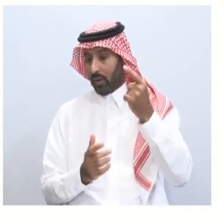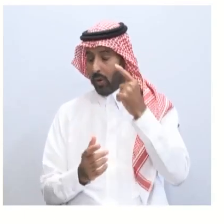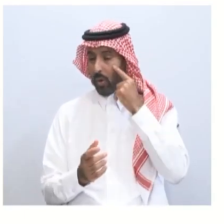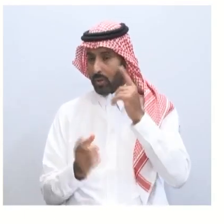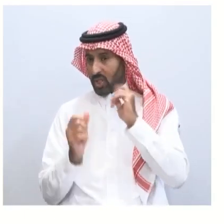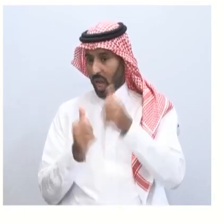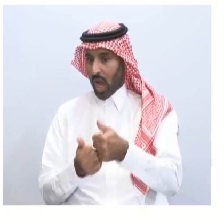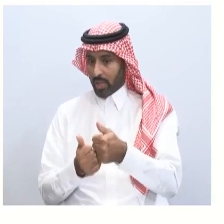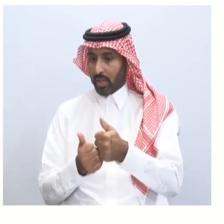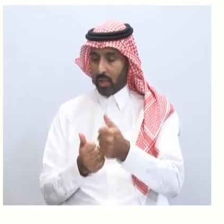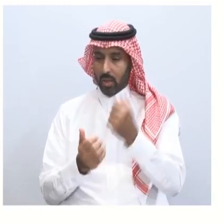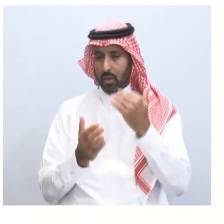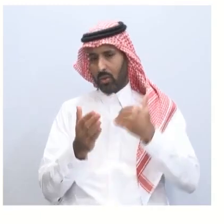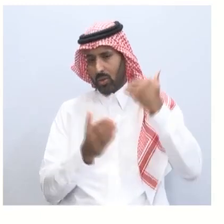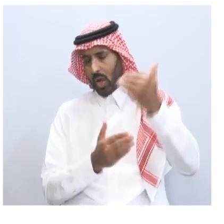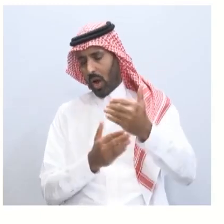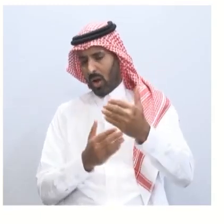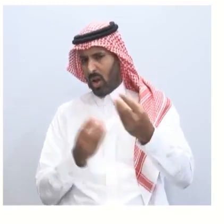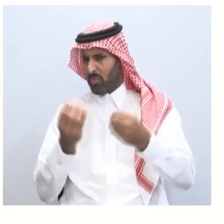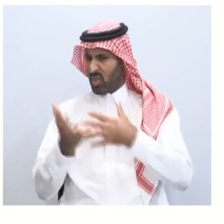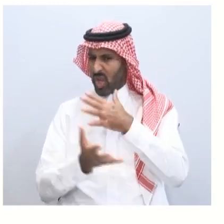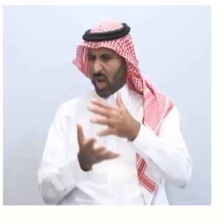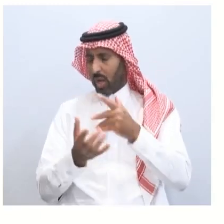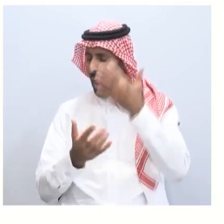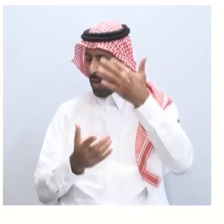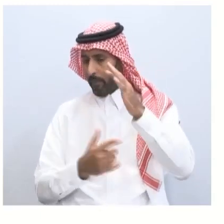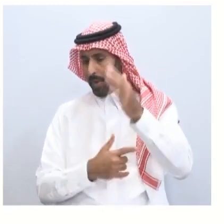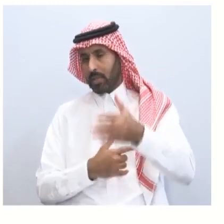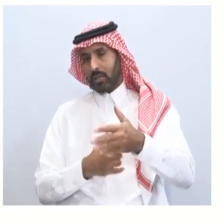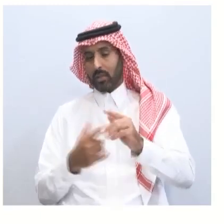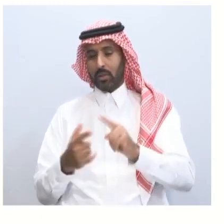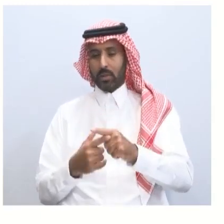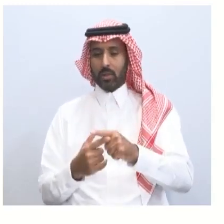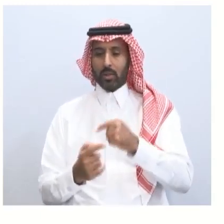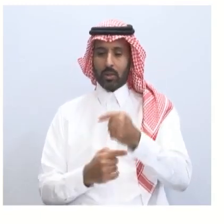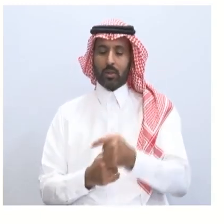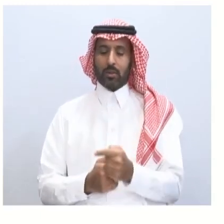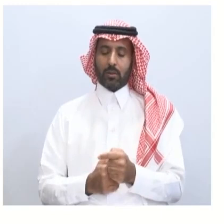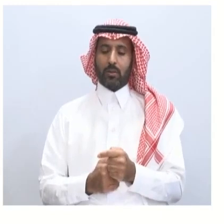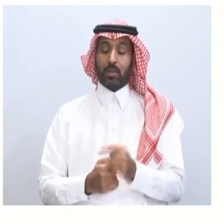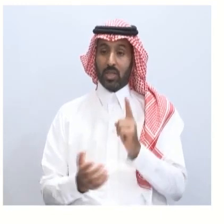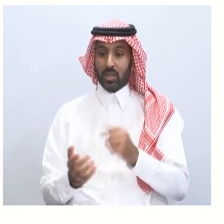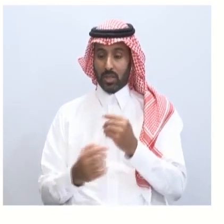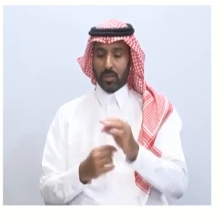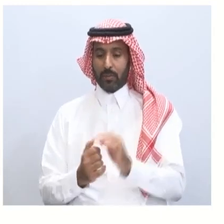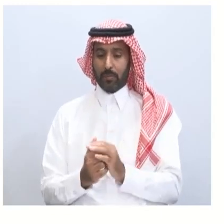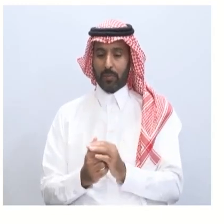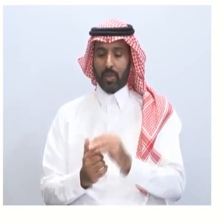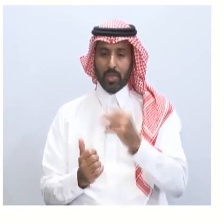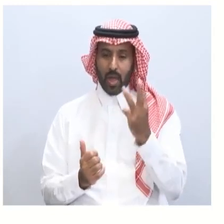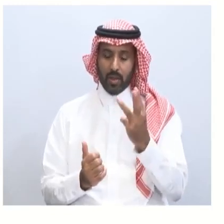والتحدي وتخيل تتالي الاحداث بشكل ايجابي لصناعه القرارات